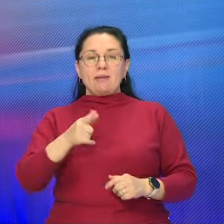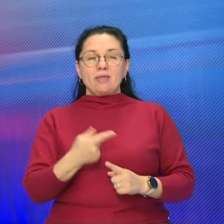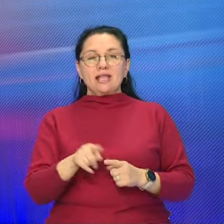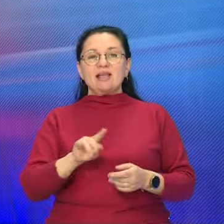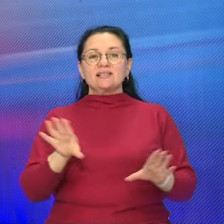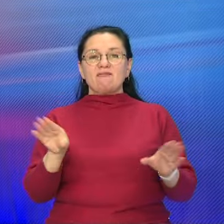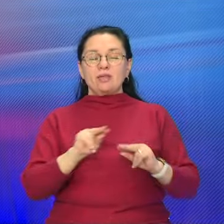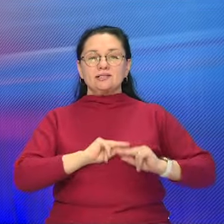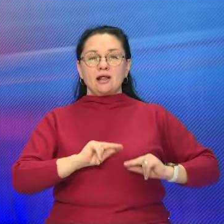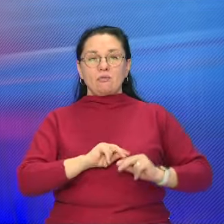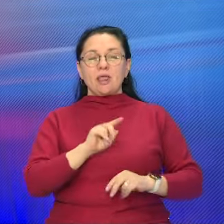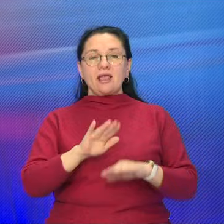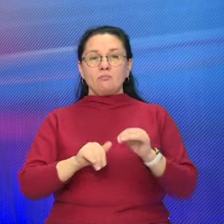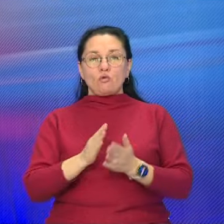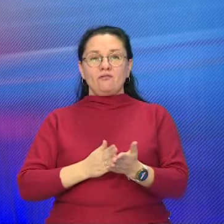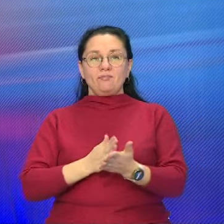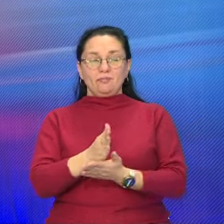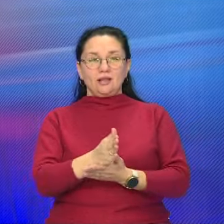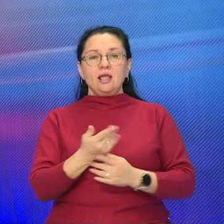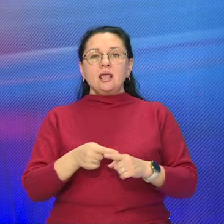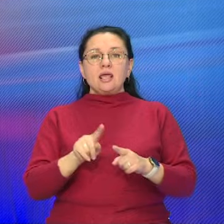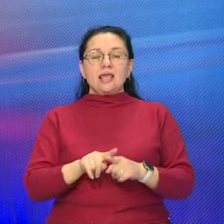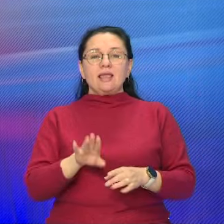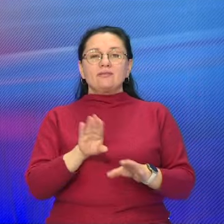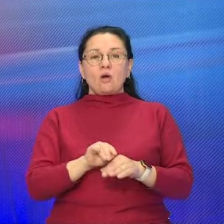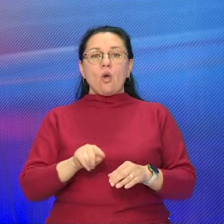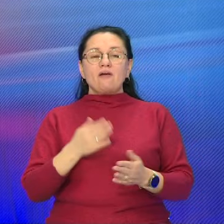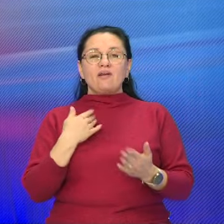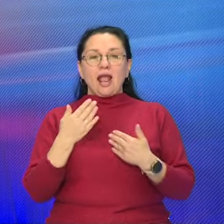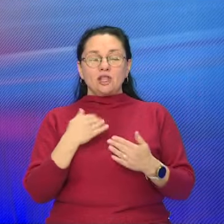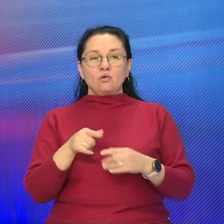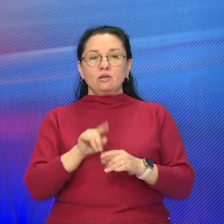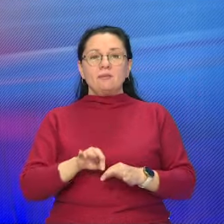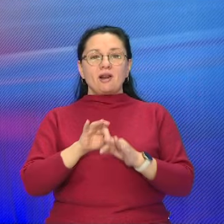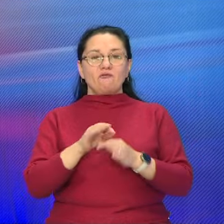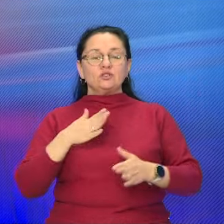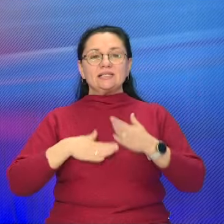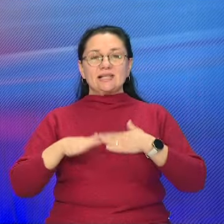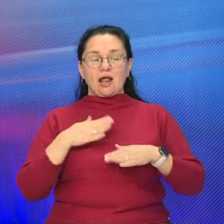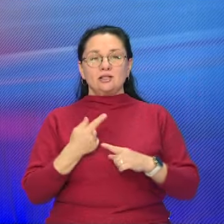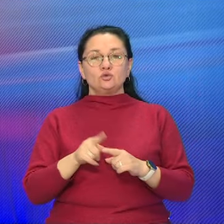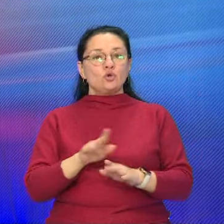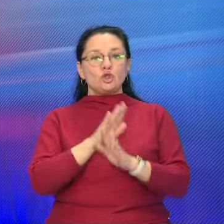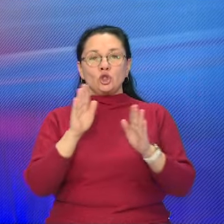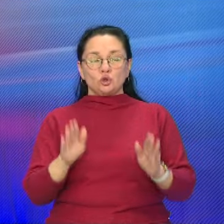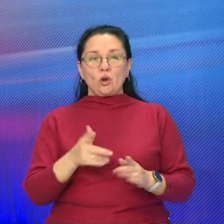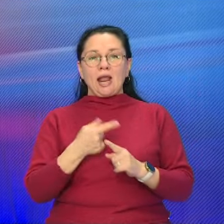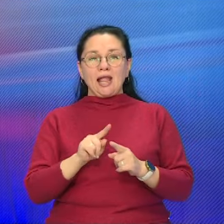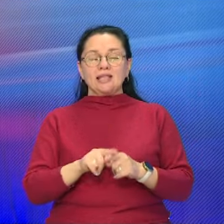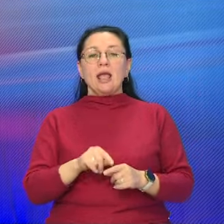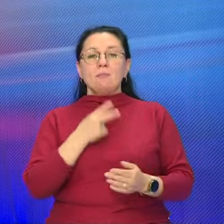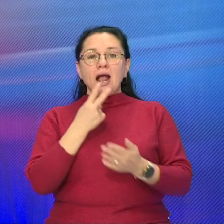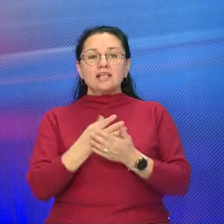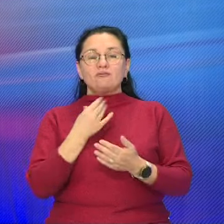яны и профориентационным метам. В оси каникулярный час школьники проводят с корыстью. Яны не только удосконаливают свои физические